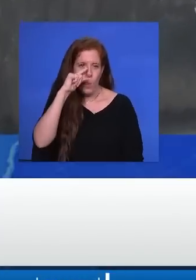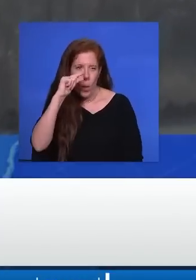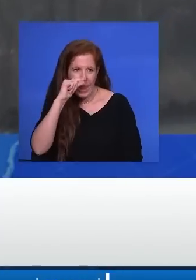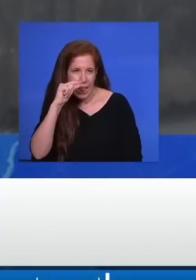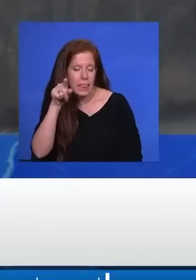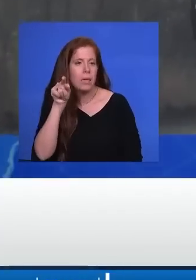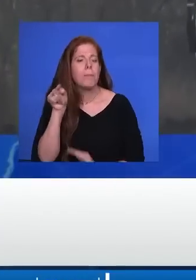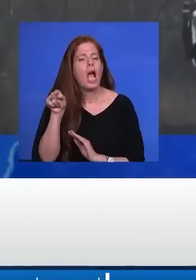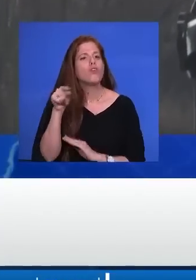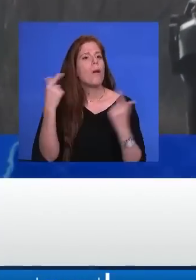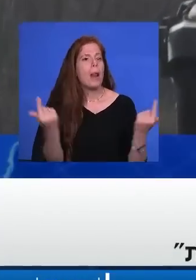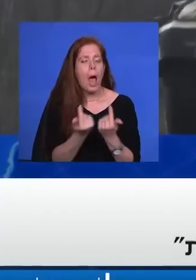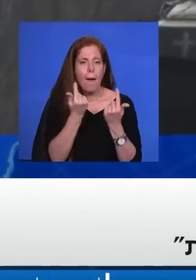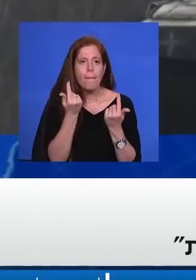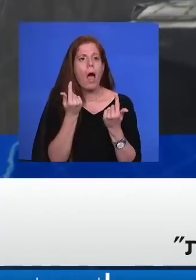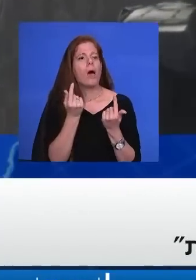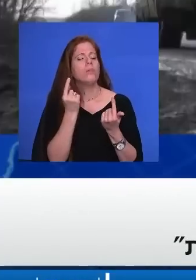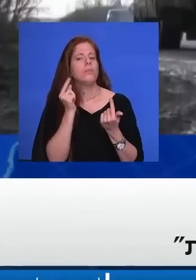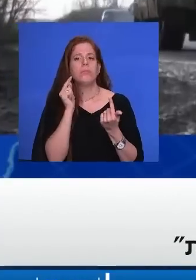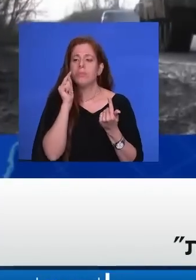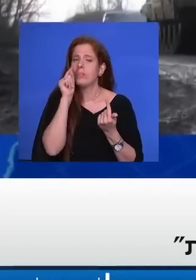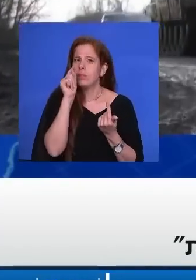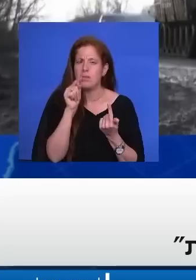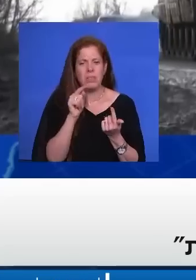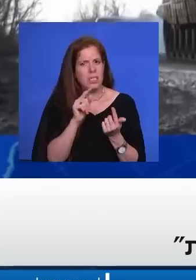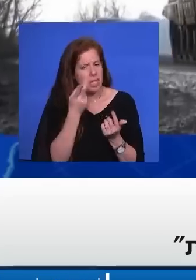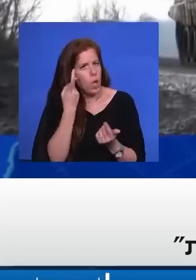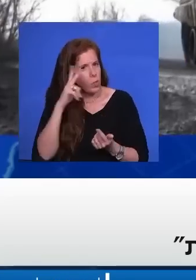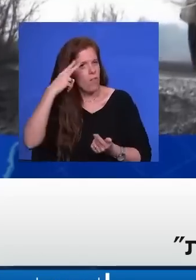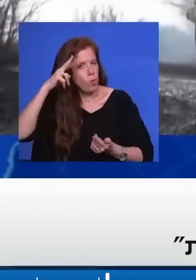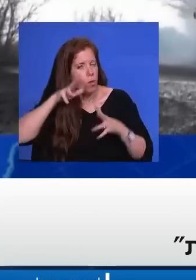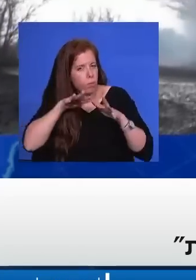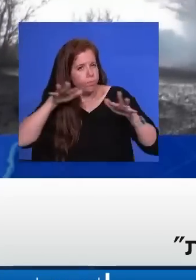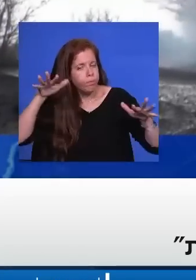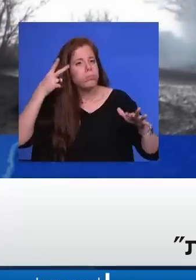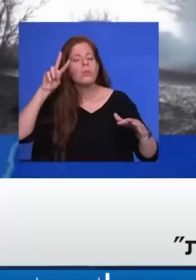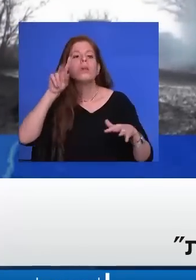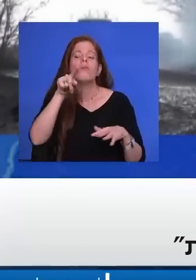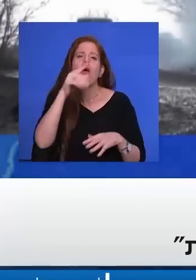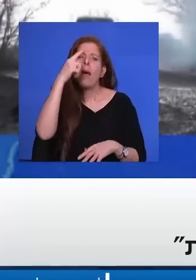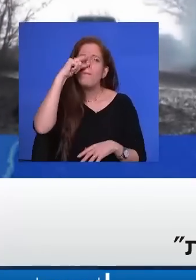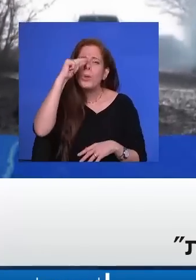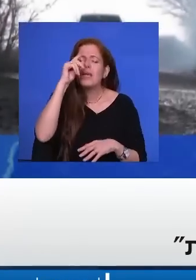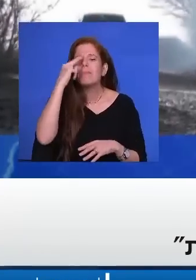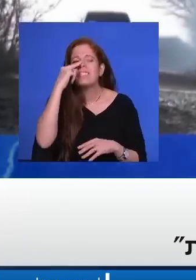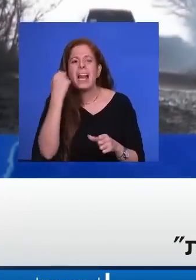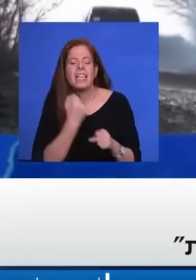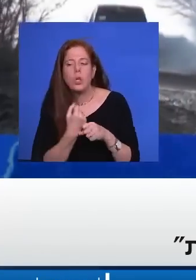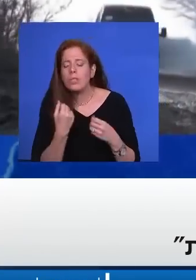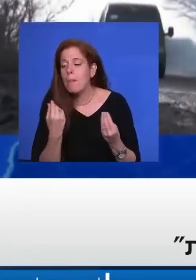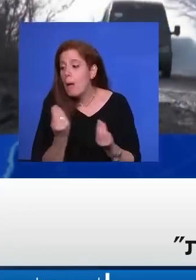בכך שהמלחמה הזאת ילך למחוזות שלא נראו כמותם. ופוטין מנסה לעשות איזה ספין כזה שאומר,